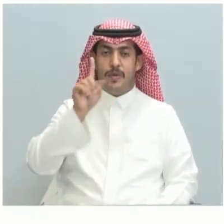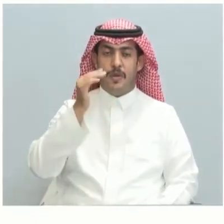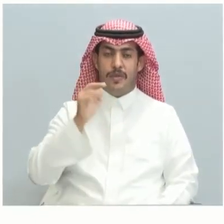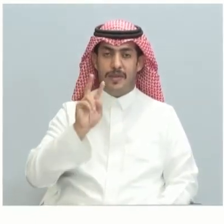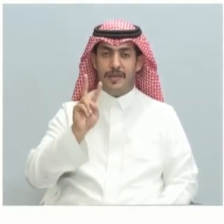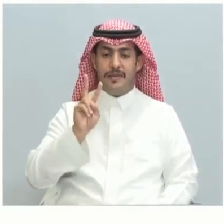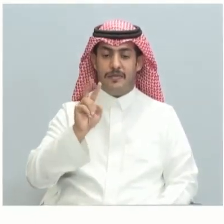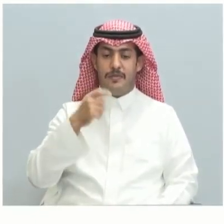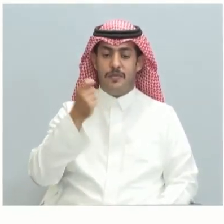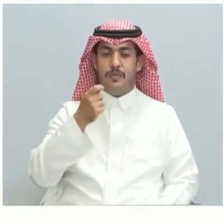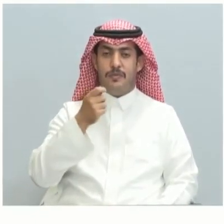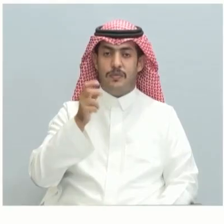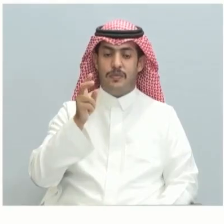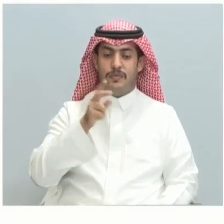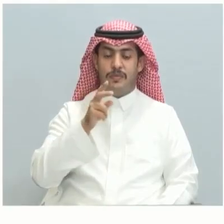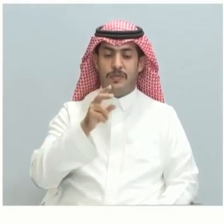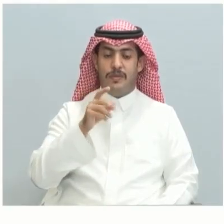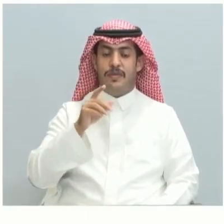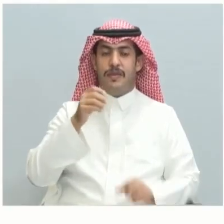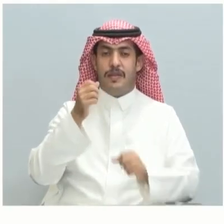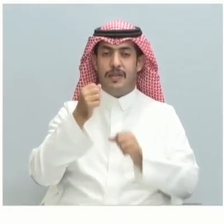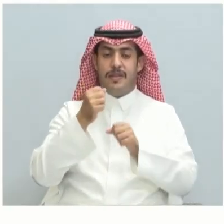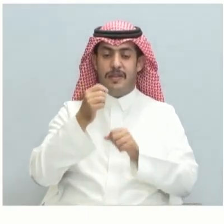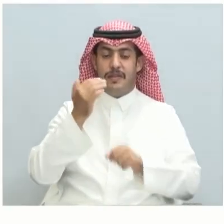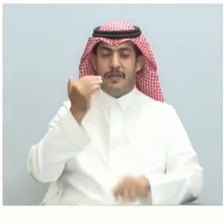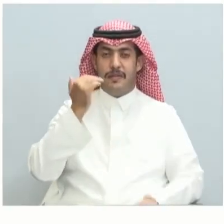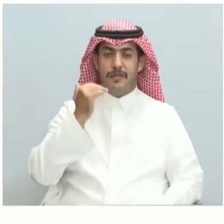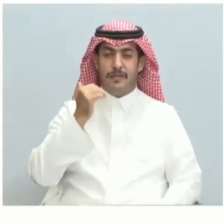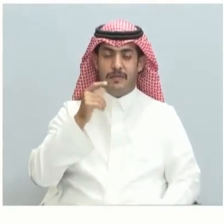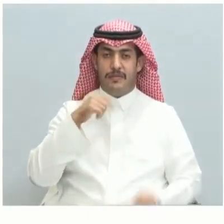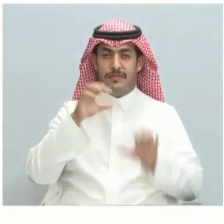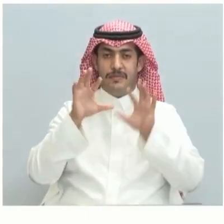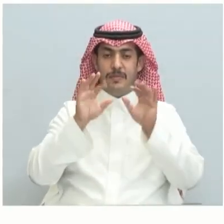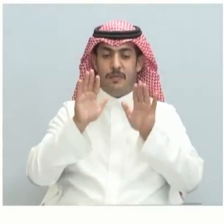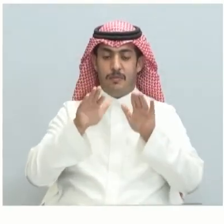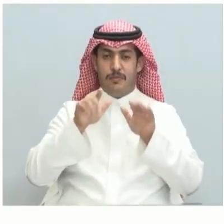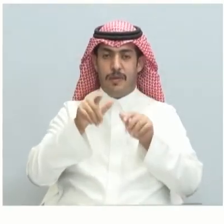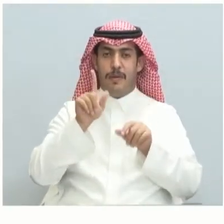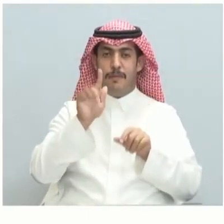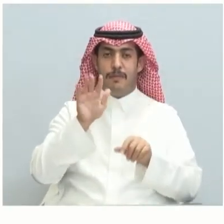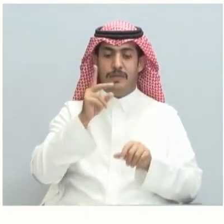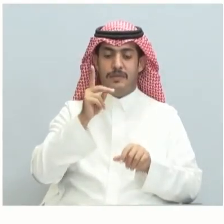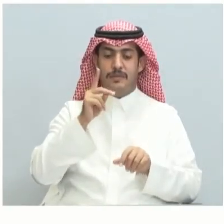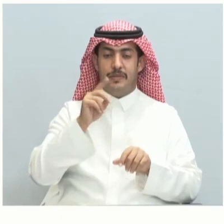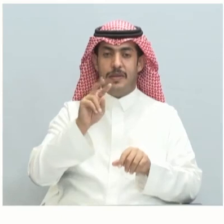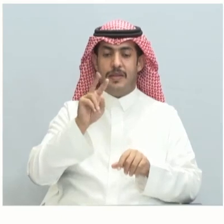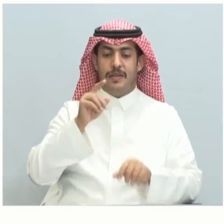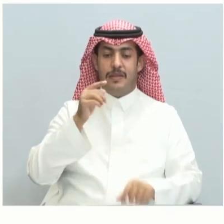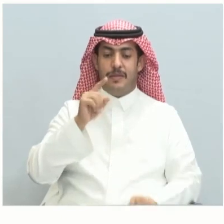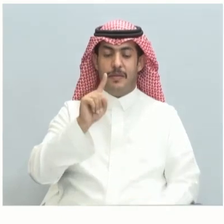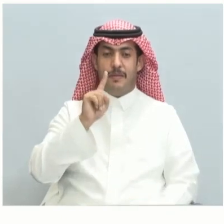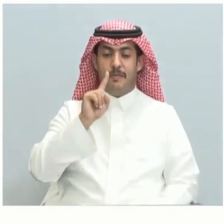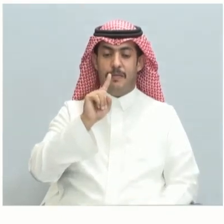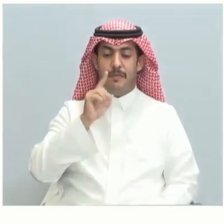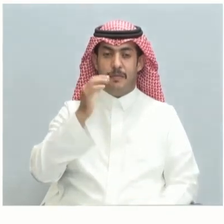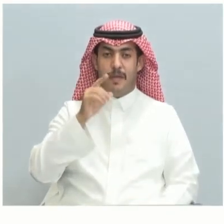اريد ان اكتبها في صوره كسر غير فعلي اذا اريد ان احدد ما هو موجود في البسط ساقوم بضرب العدد الكلي